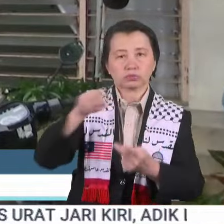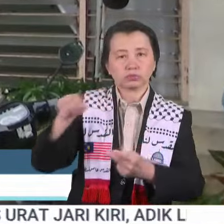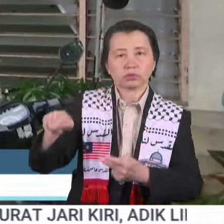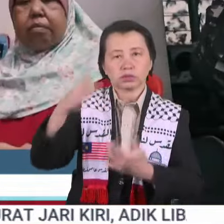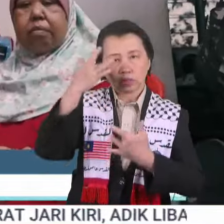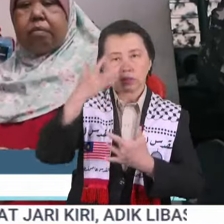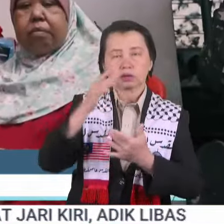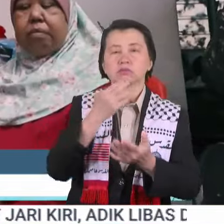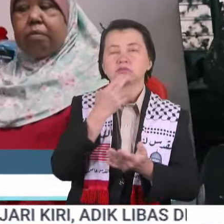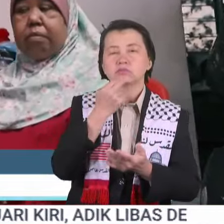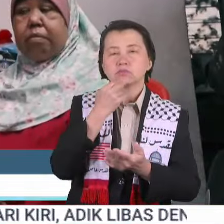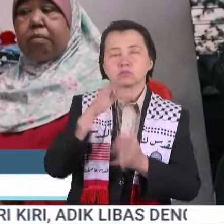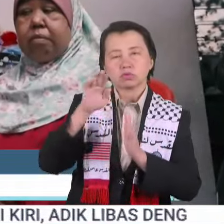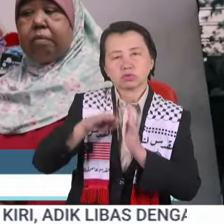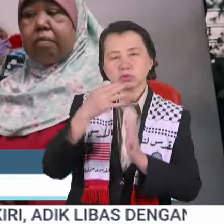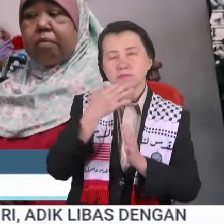hadapilah.